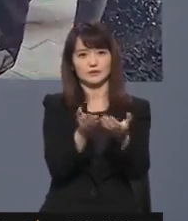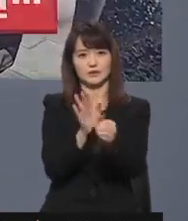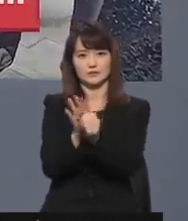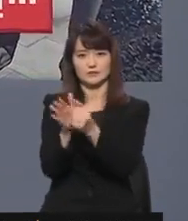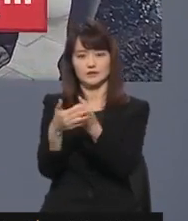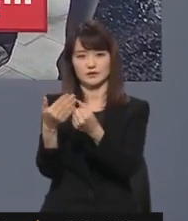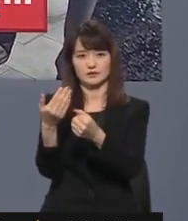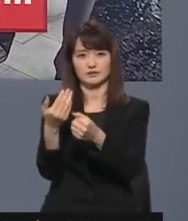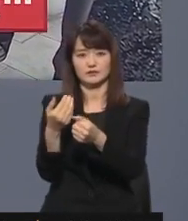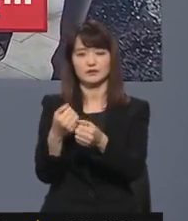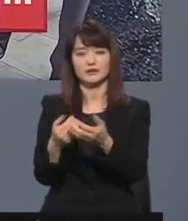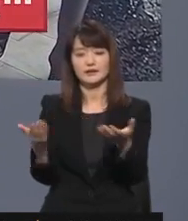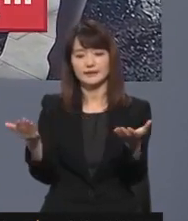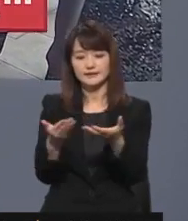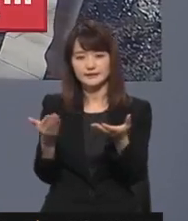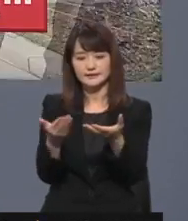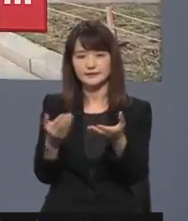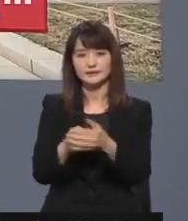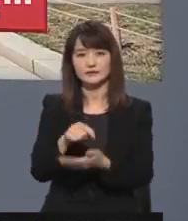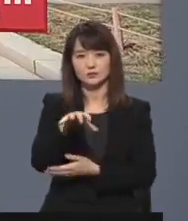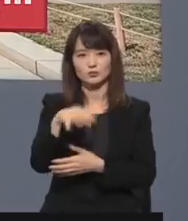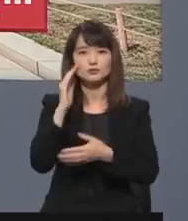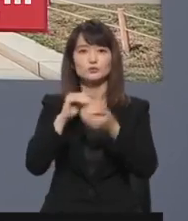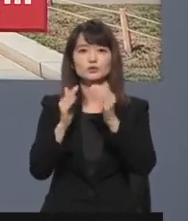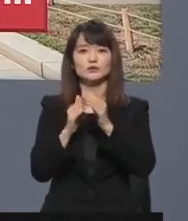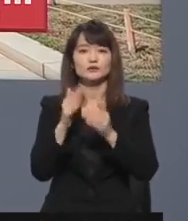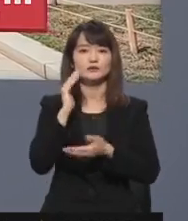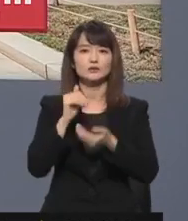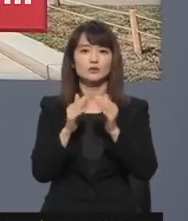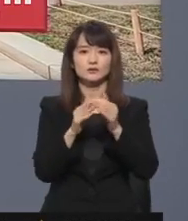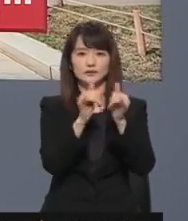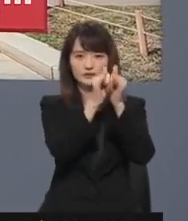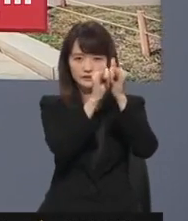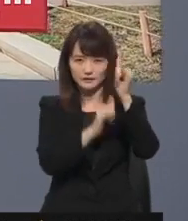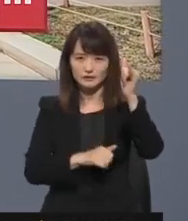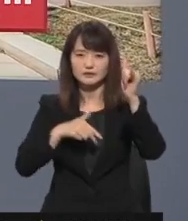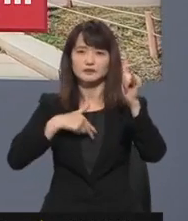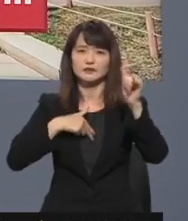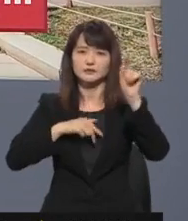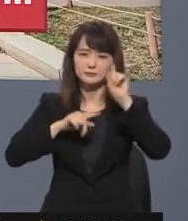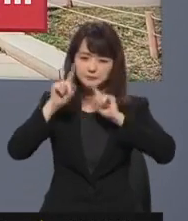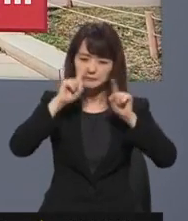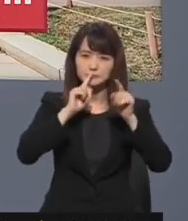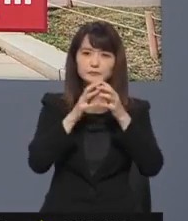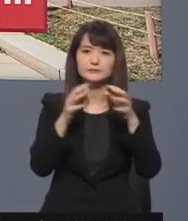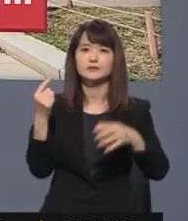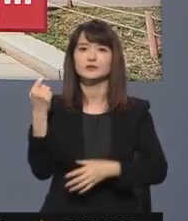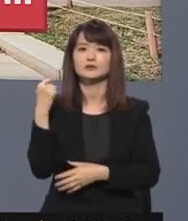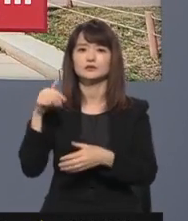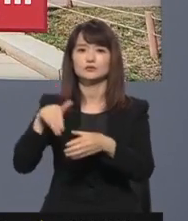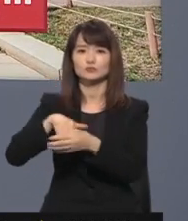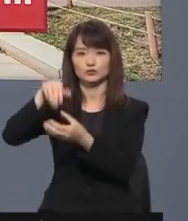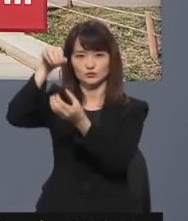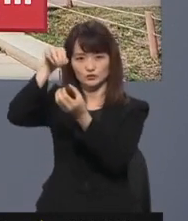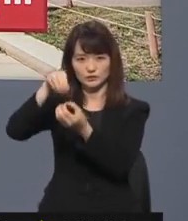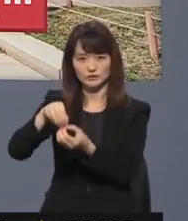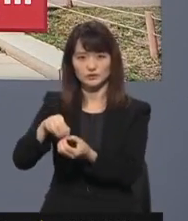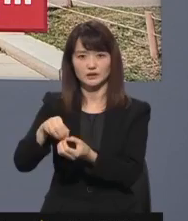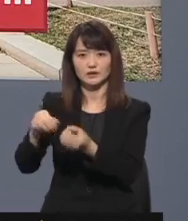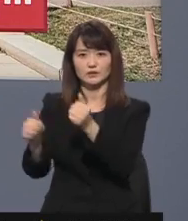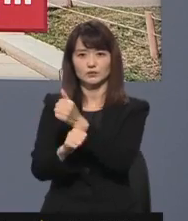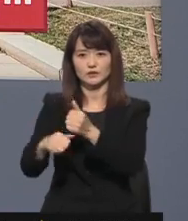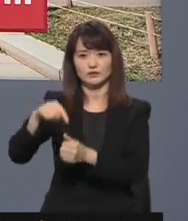이 파고가 쳐 고대 역사성 과 정체성의 역할 쏟았던 논란이 있었는데 어제 문체 위해서도 질타가